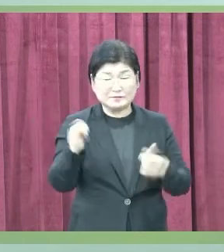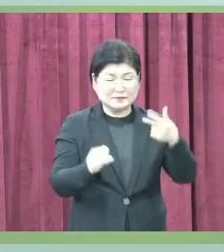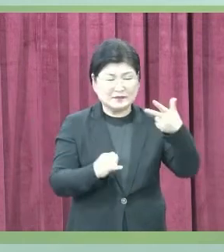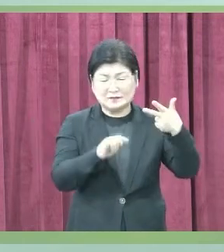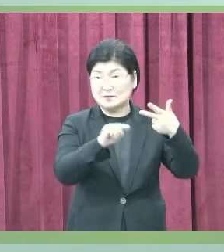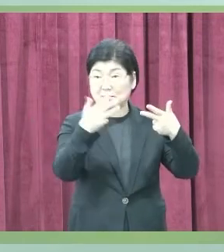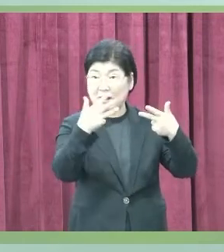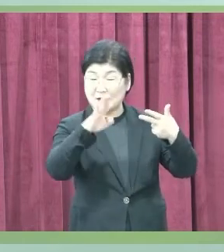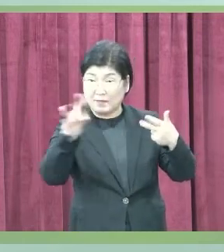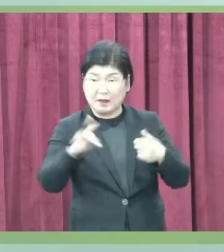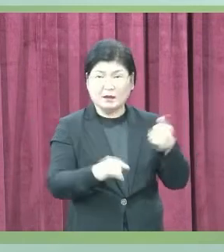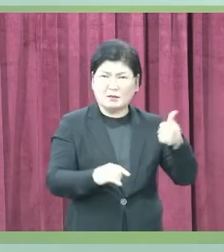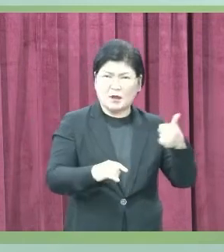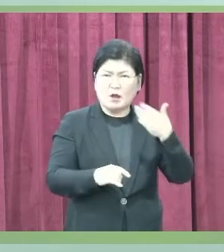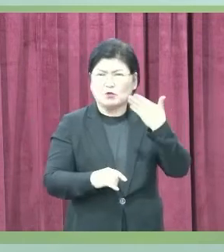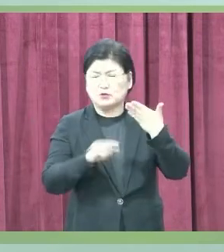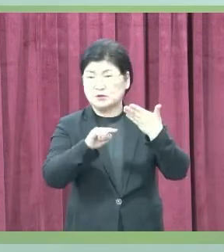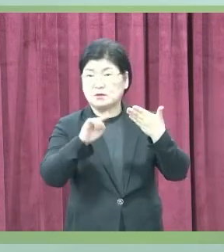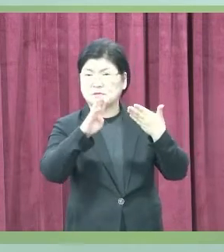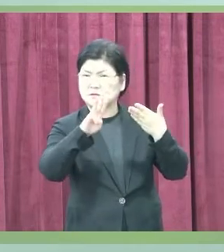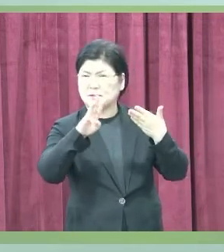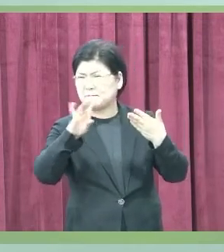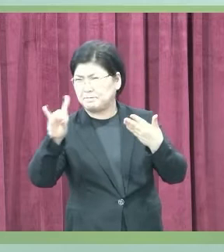차이 났는데 남자는 9.3배 차이가 났습니다.